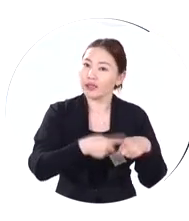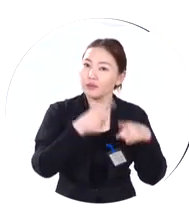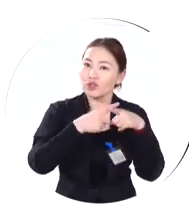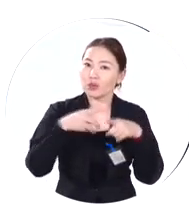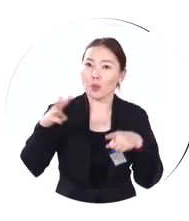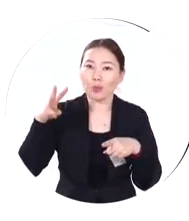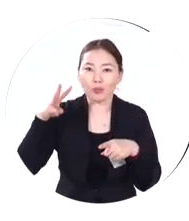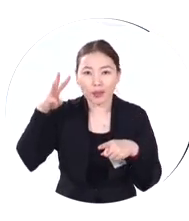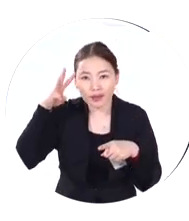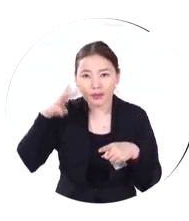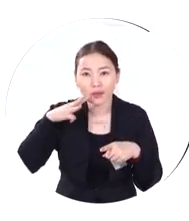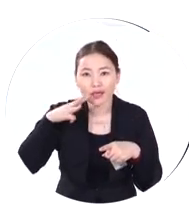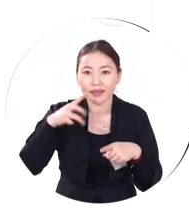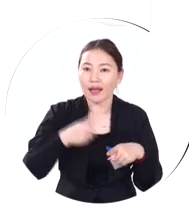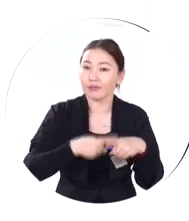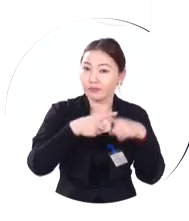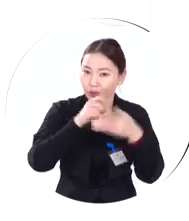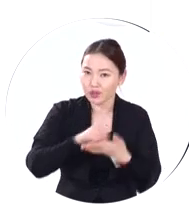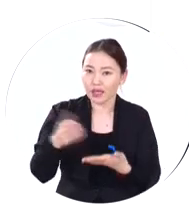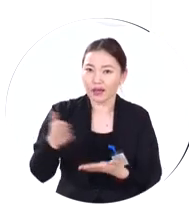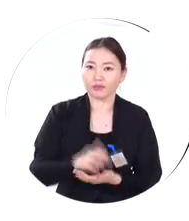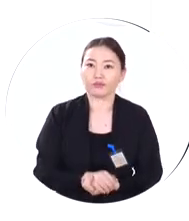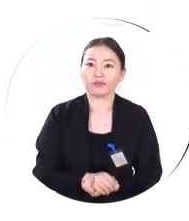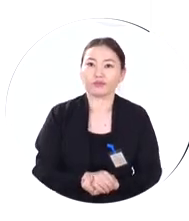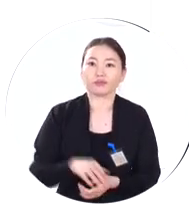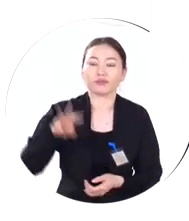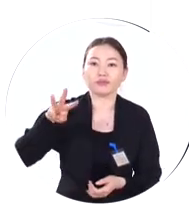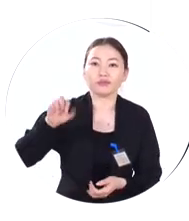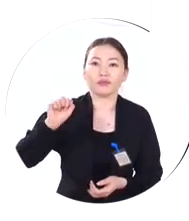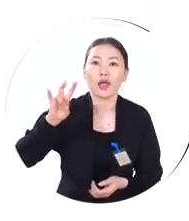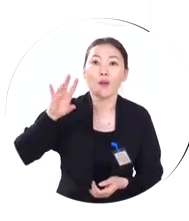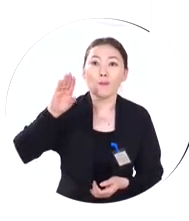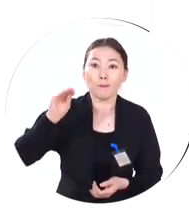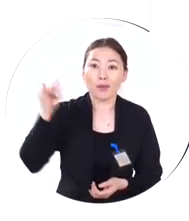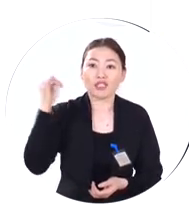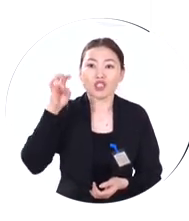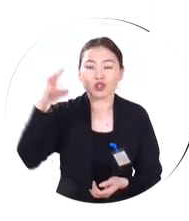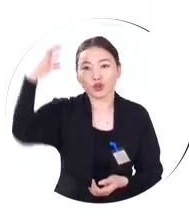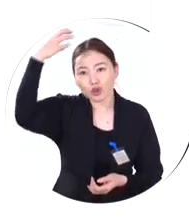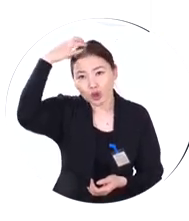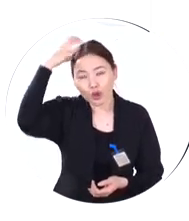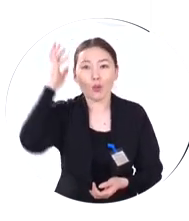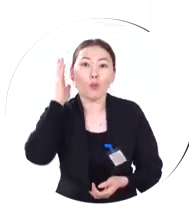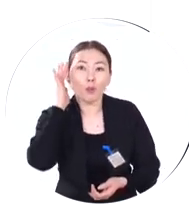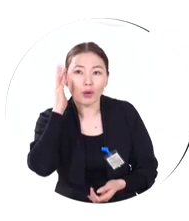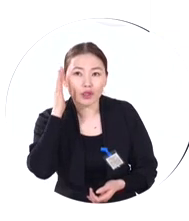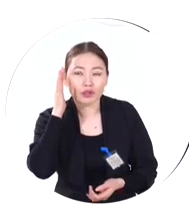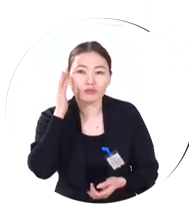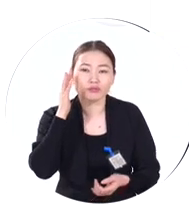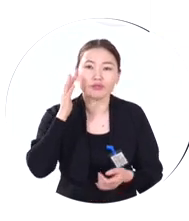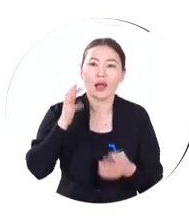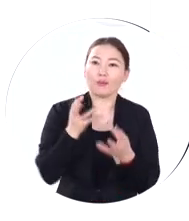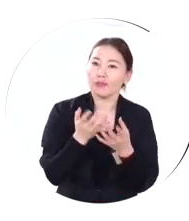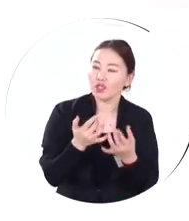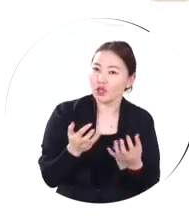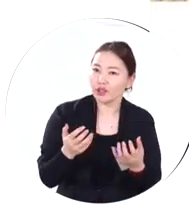Манчжуу улсын Монголын талаарх бодлого түүхэн цаг үеийн нөхцөл байдалтай холбоотой өөрчлөгдөн хувьсж байсан. 17-оос 19-р зууныг